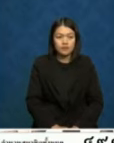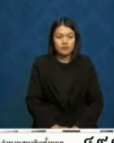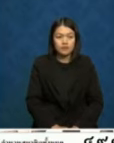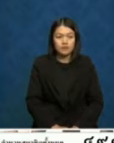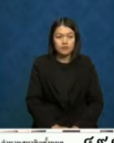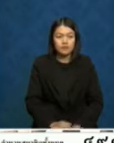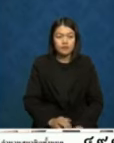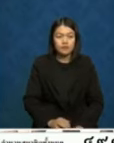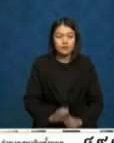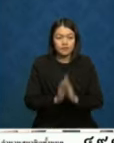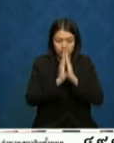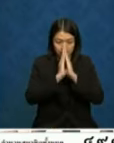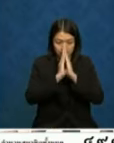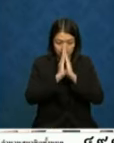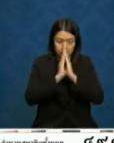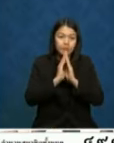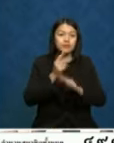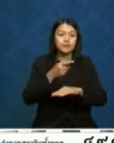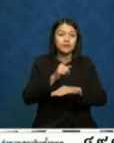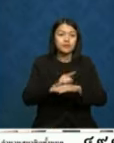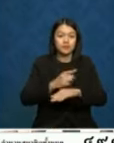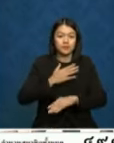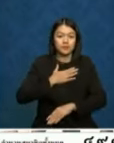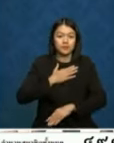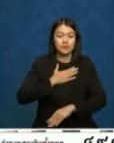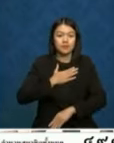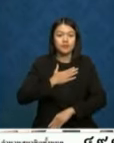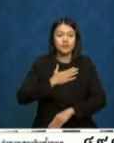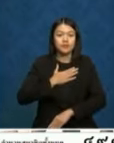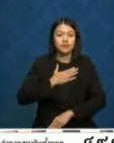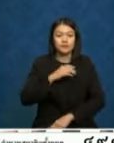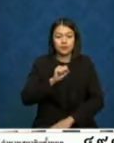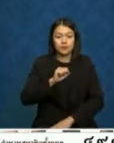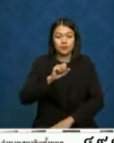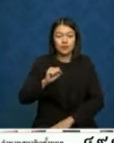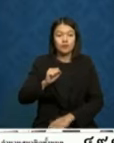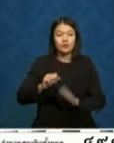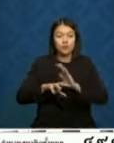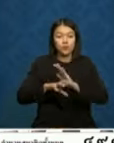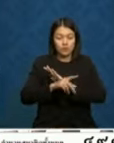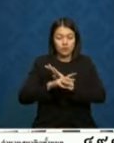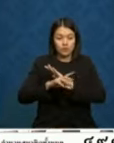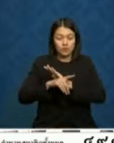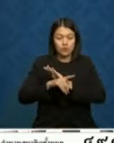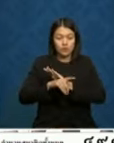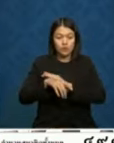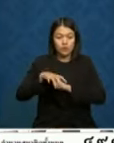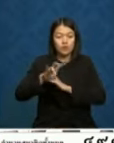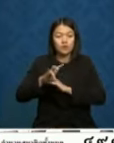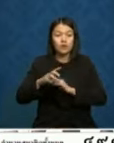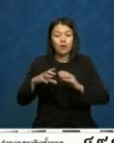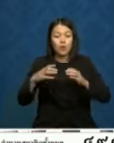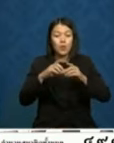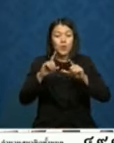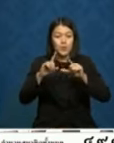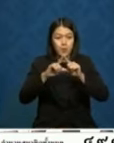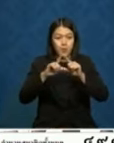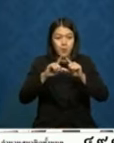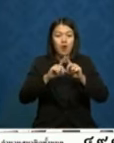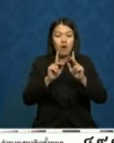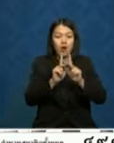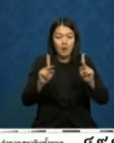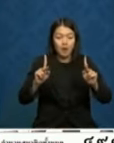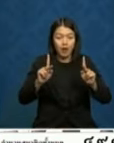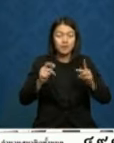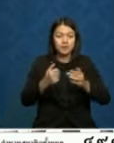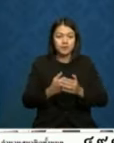เรียนท่านประธานสภาที่เคารพครับผมศาสตร์สวัสดิ์คุ้มคงสมาชิกสภาผู้แทนราษฎรจังหวัดชลบุรีเขต7พรรคประชาชนครับในฐานะกรรมธิการวิส